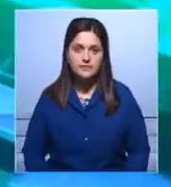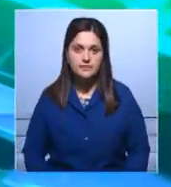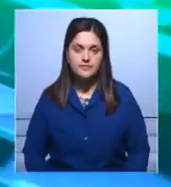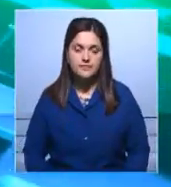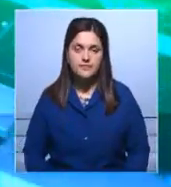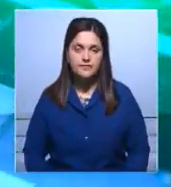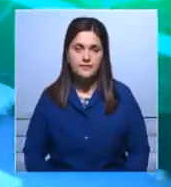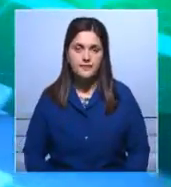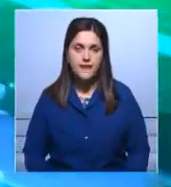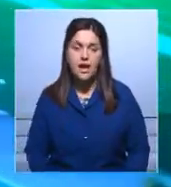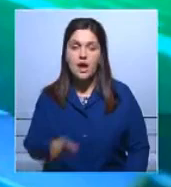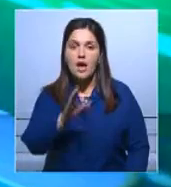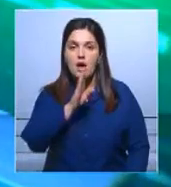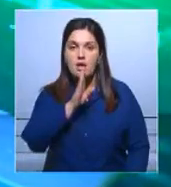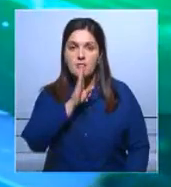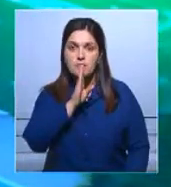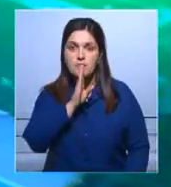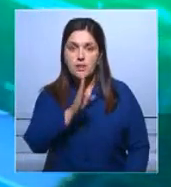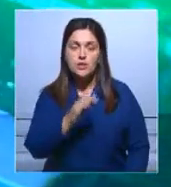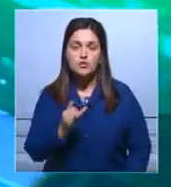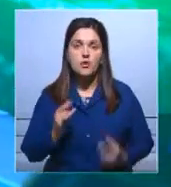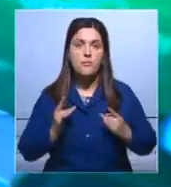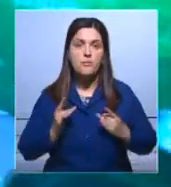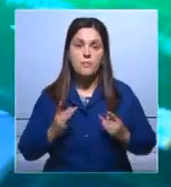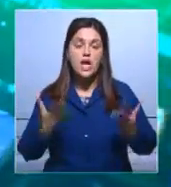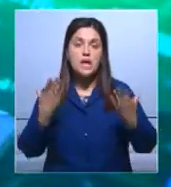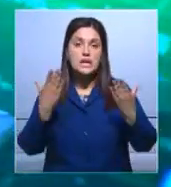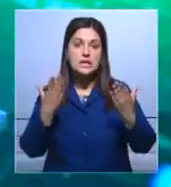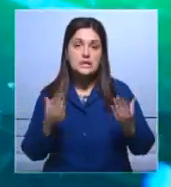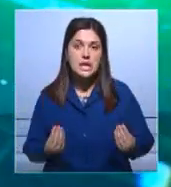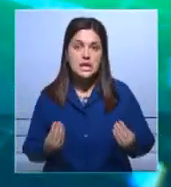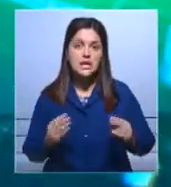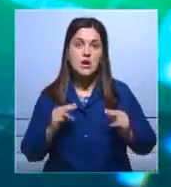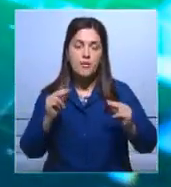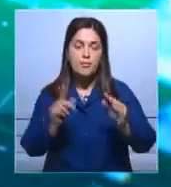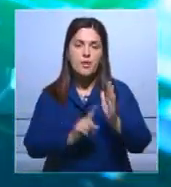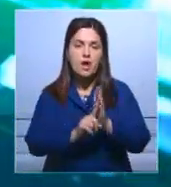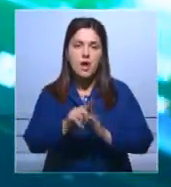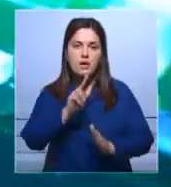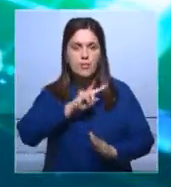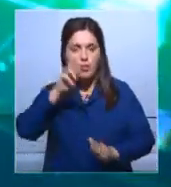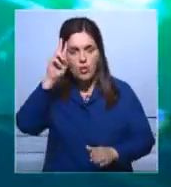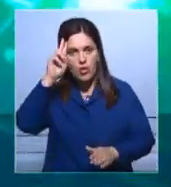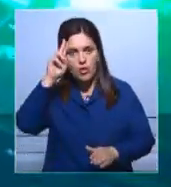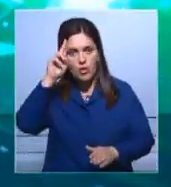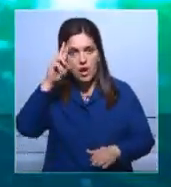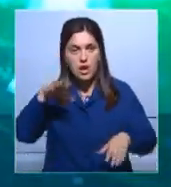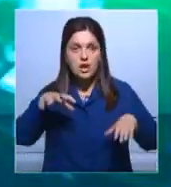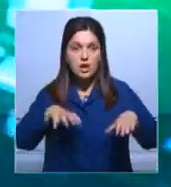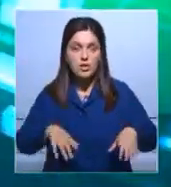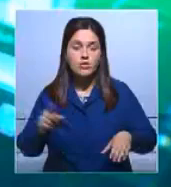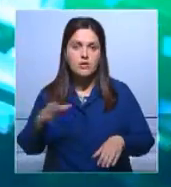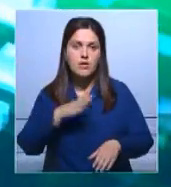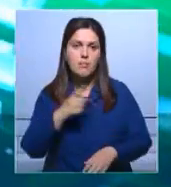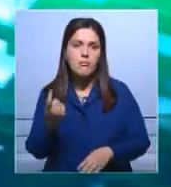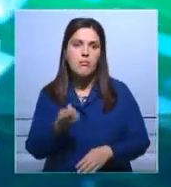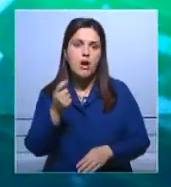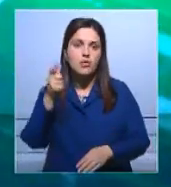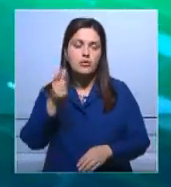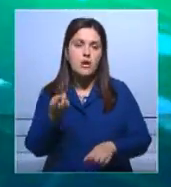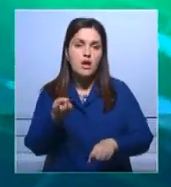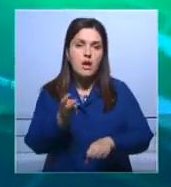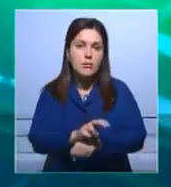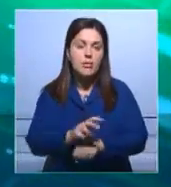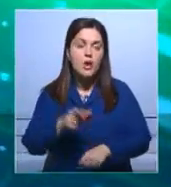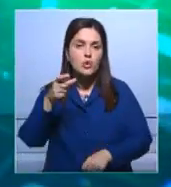Новостям в мире. В Бельгии прошел национальный праздник «День присяги короля». В нем приняли участие в три раза меньше человек, чем в предыдущие